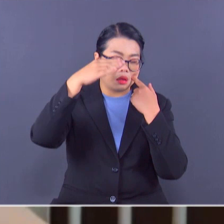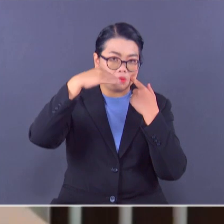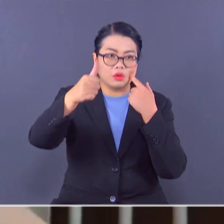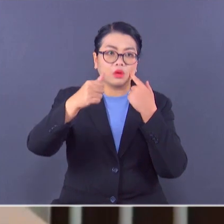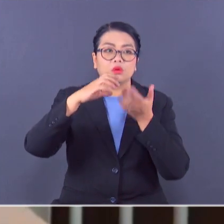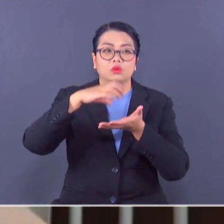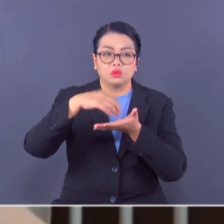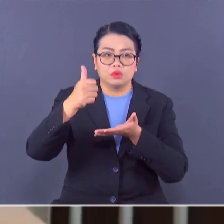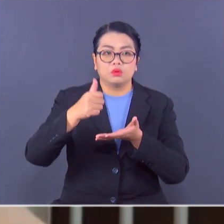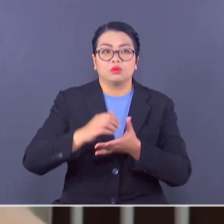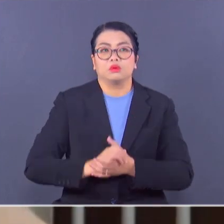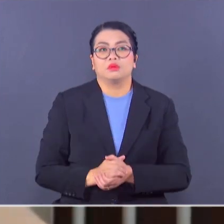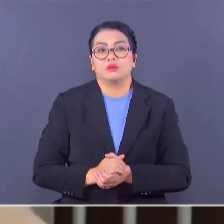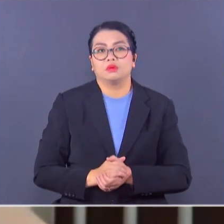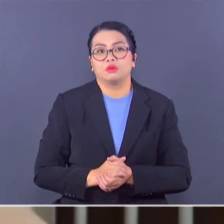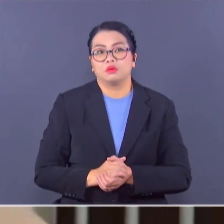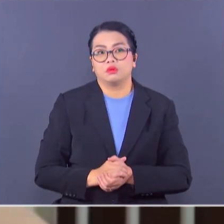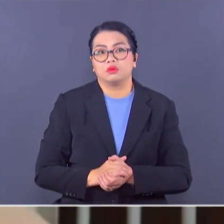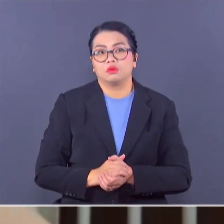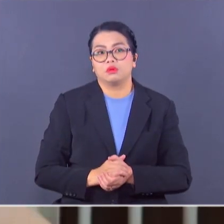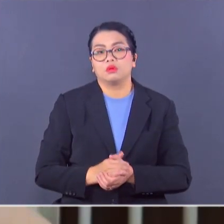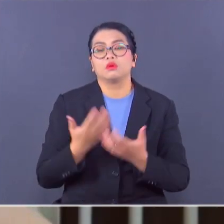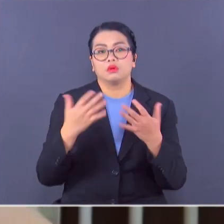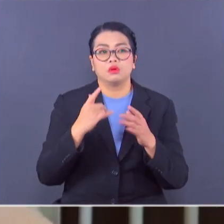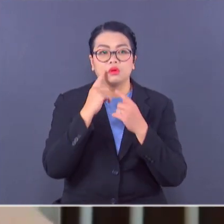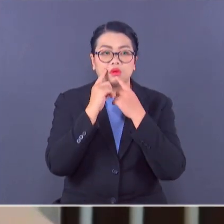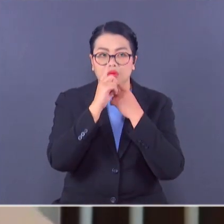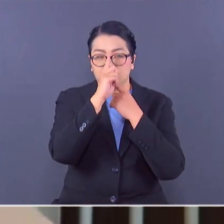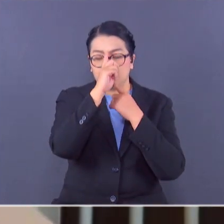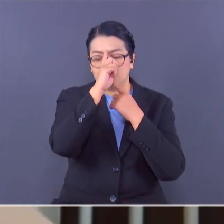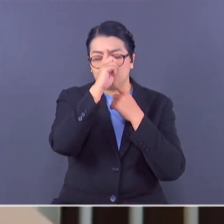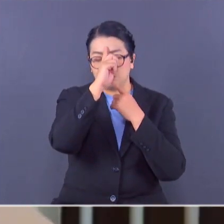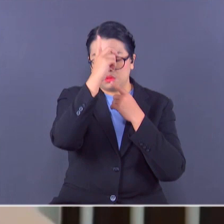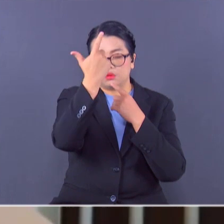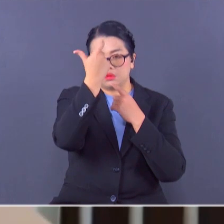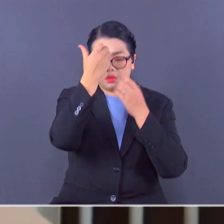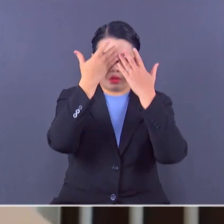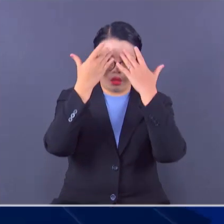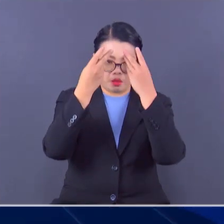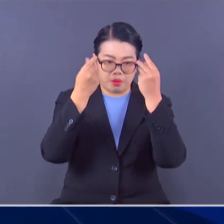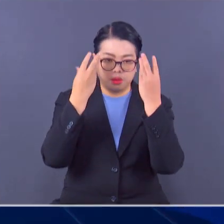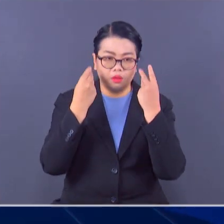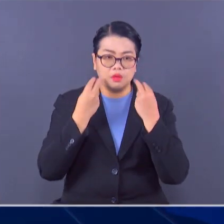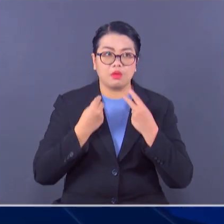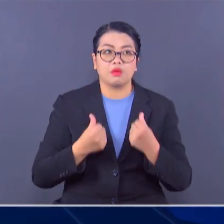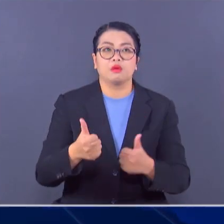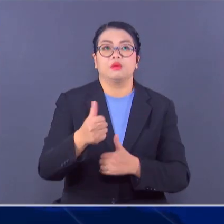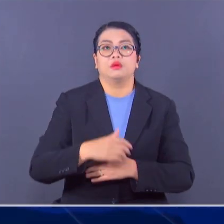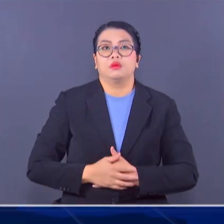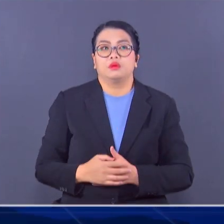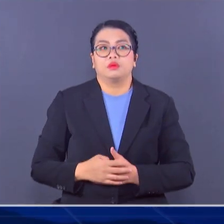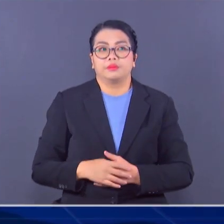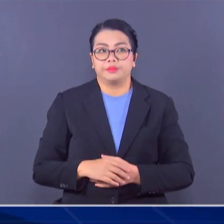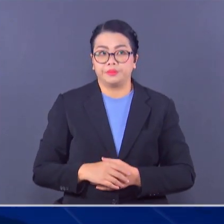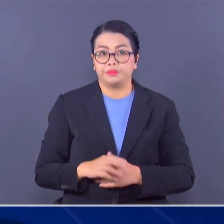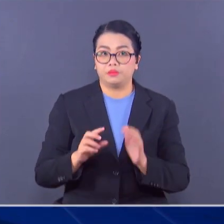ะแต่ช่งดีที่ยมีกุญเก่าหอบางวัก็เลยแบขึ้นหนาผากไปโอ้โห ตอนที่เธอมอาการท